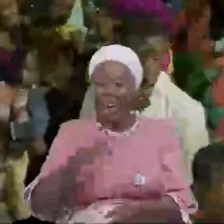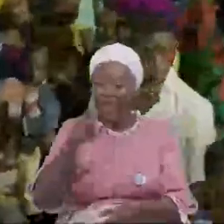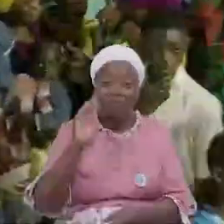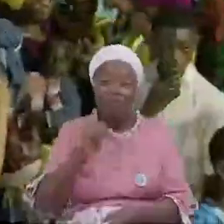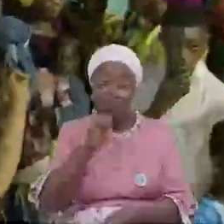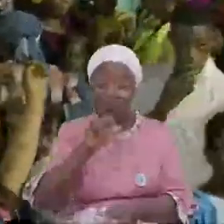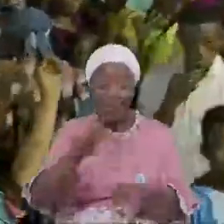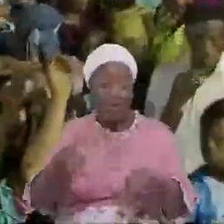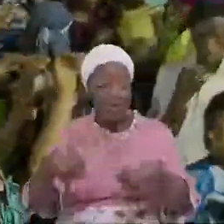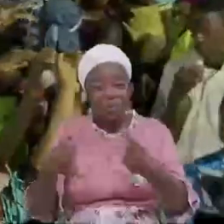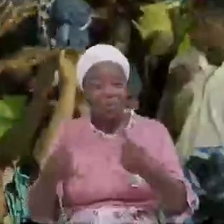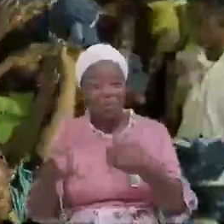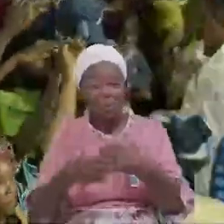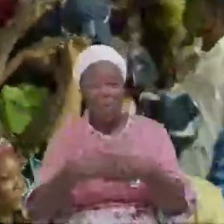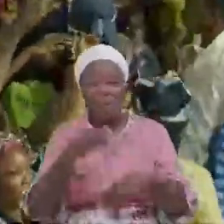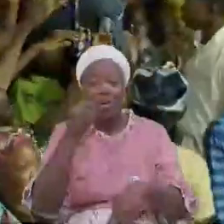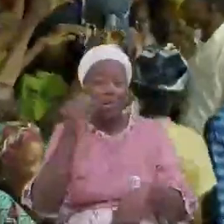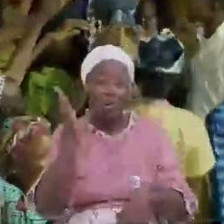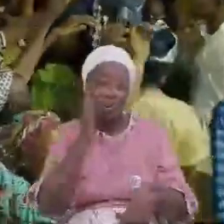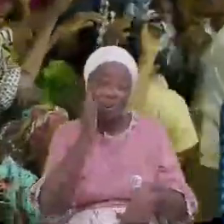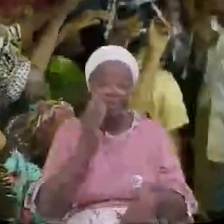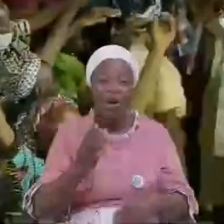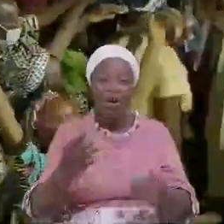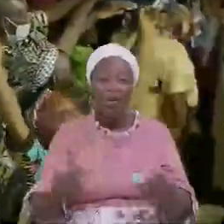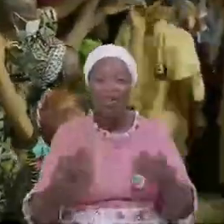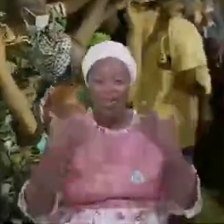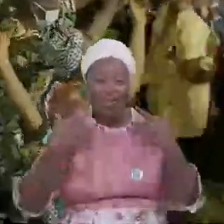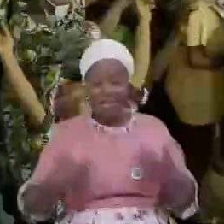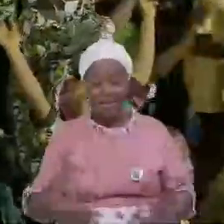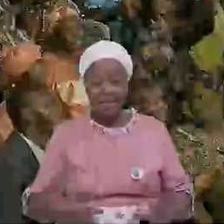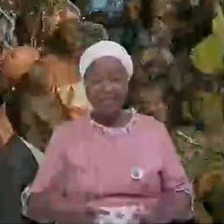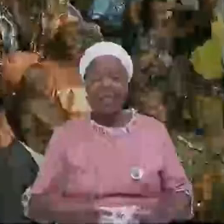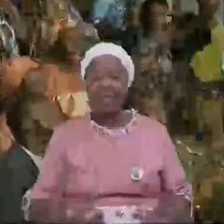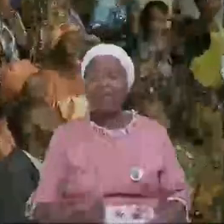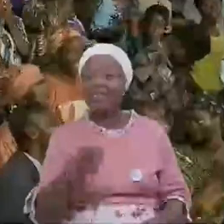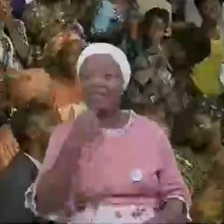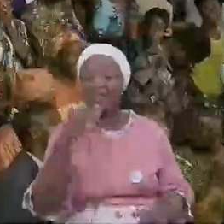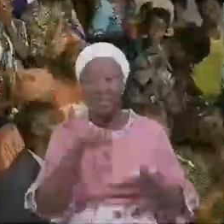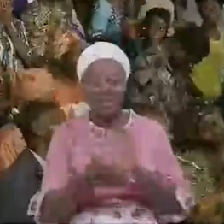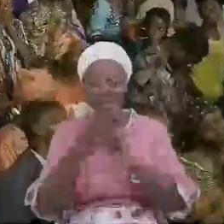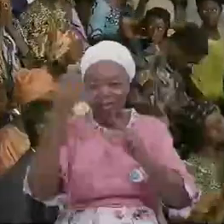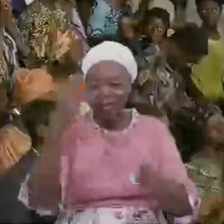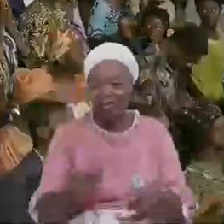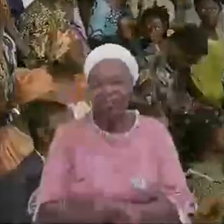Et tu ne repartiras pas à la maison déchu au nom de Jésus.